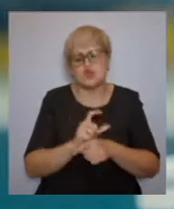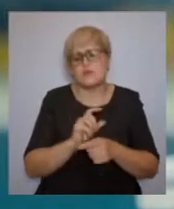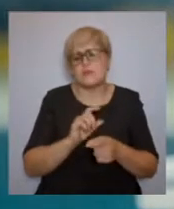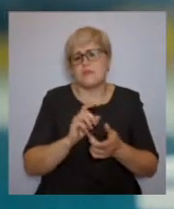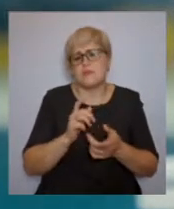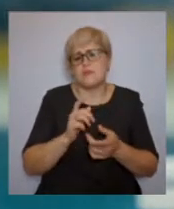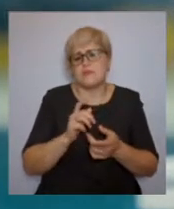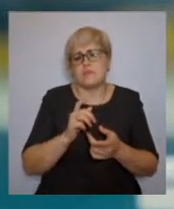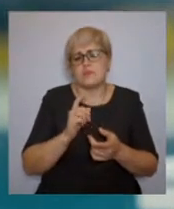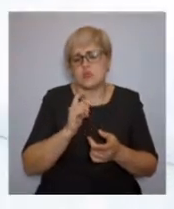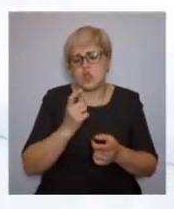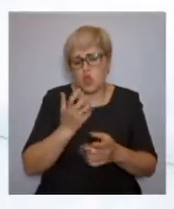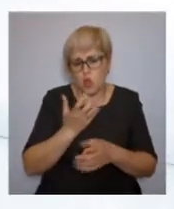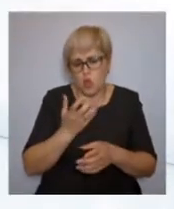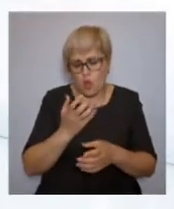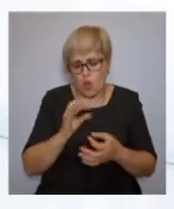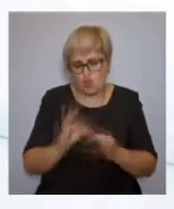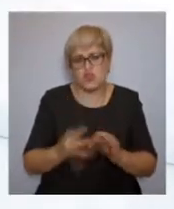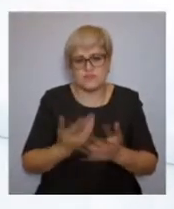что это такое